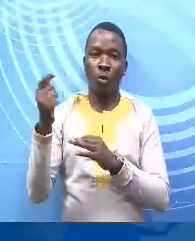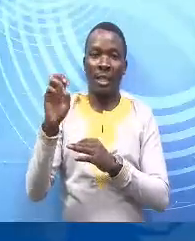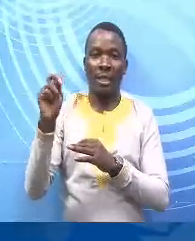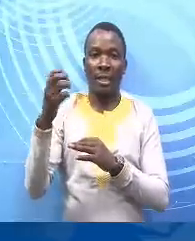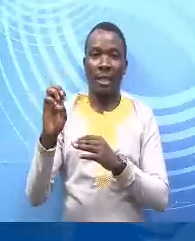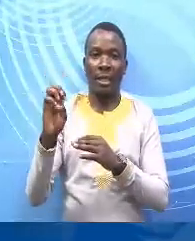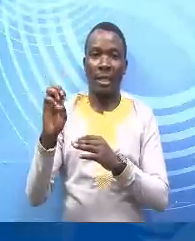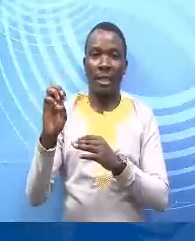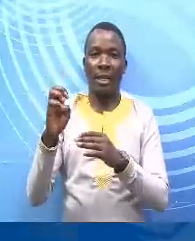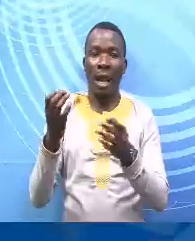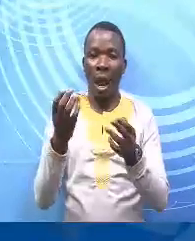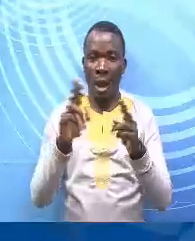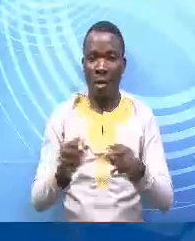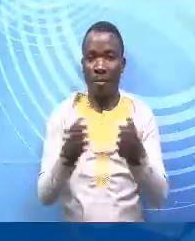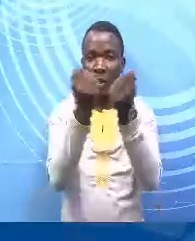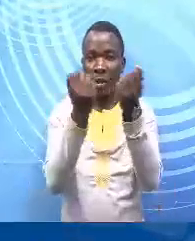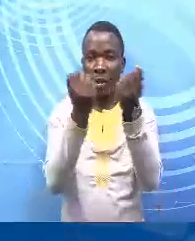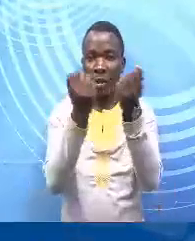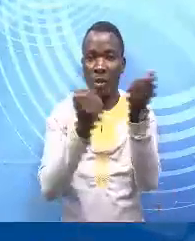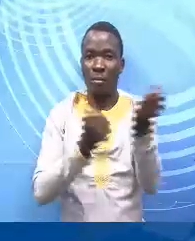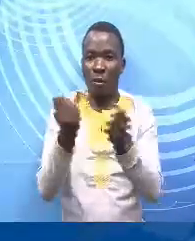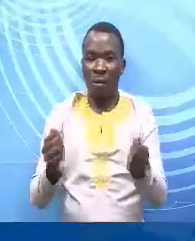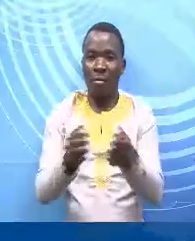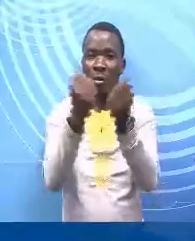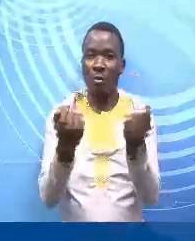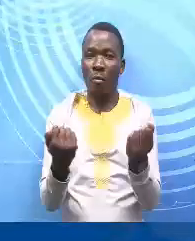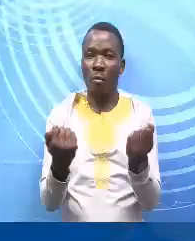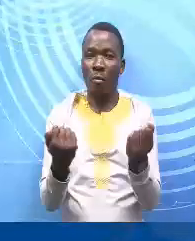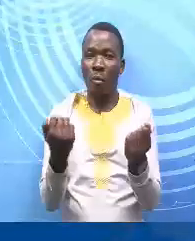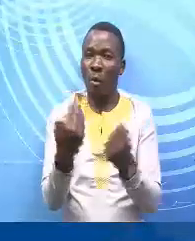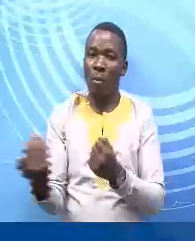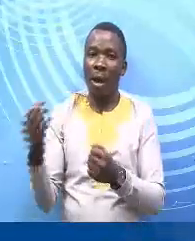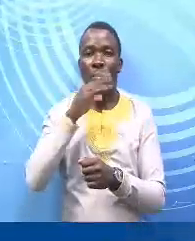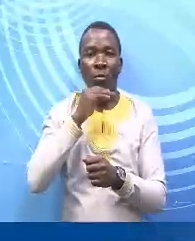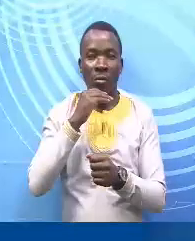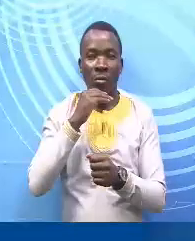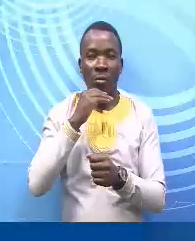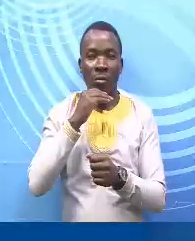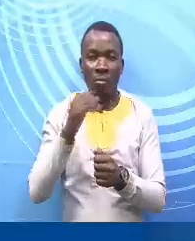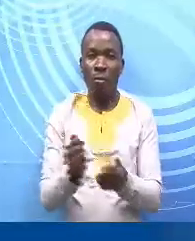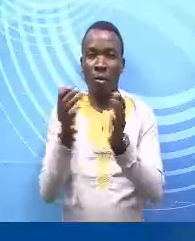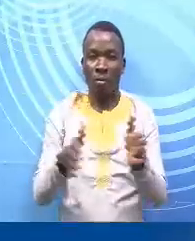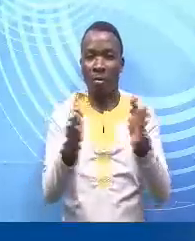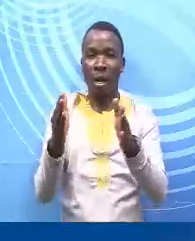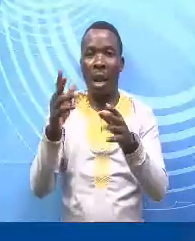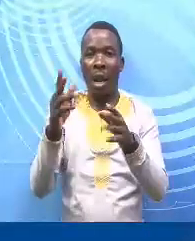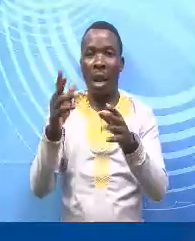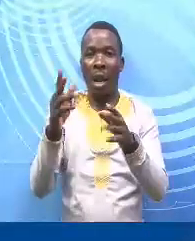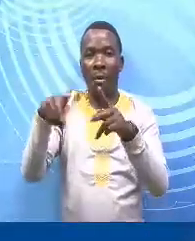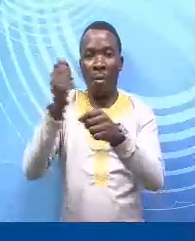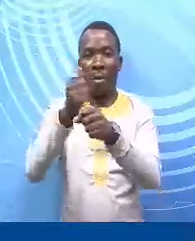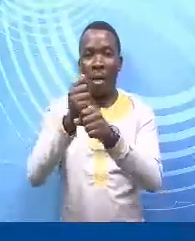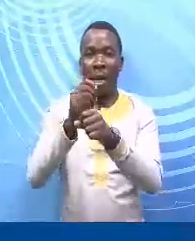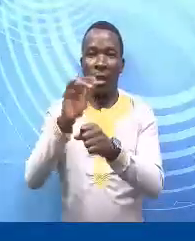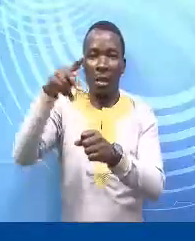wa Muhima, habereye impanuka aho imodoka yagonze umwana w'umusore imugongera mu nzira y'abagenzi. Naho abakorera ku